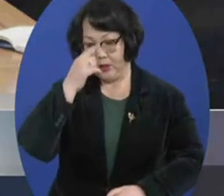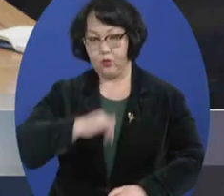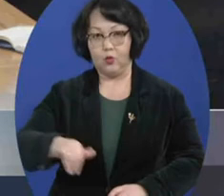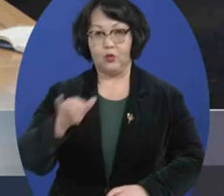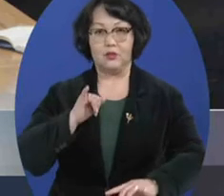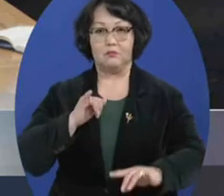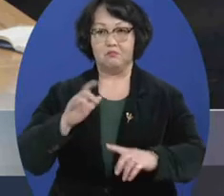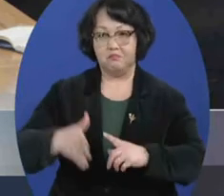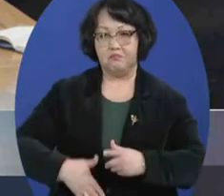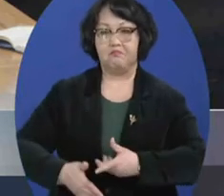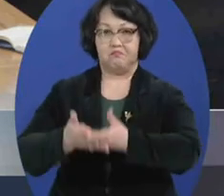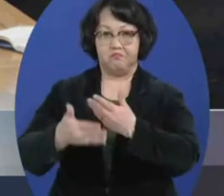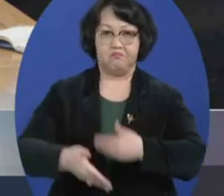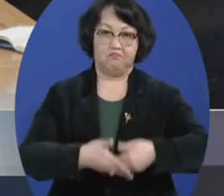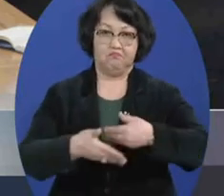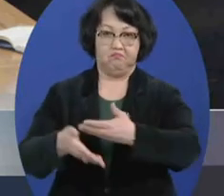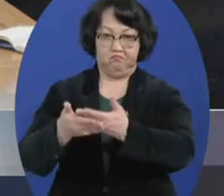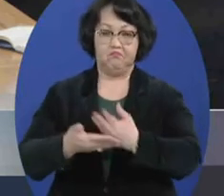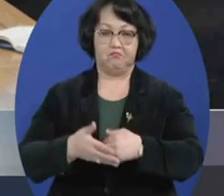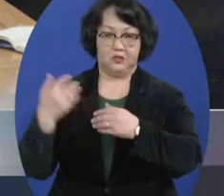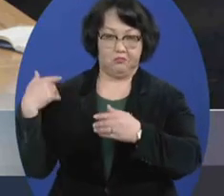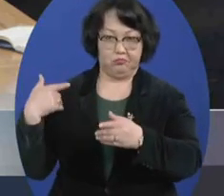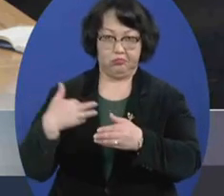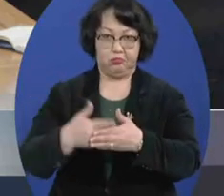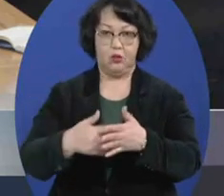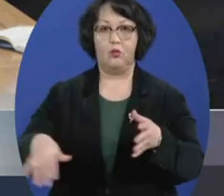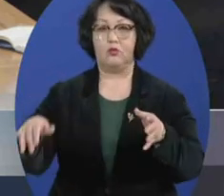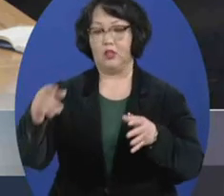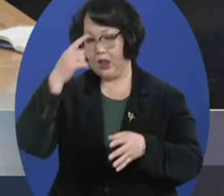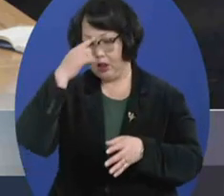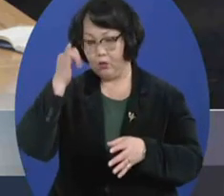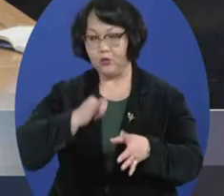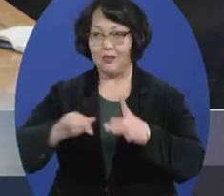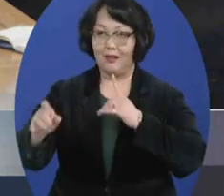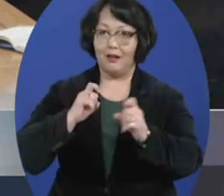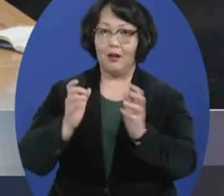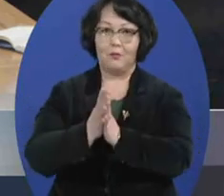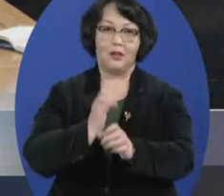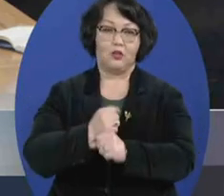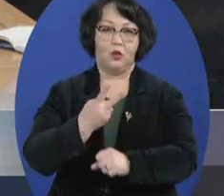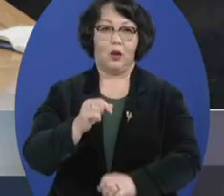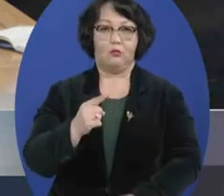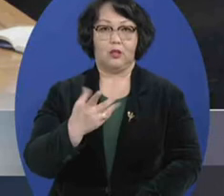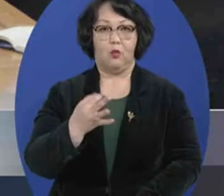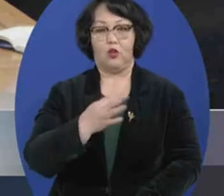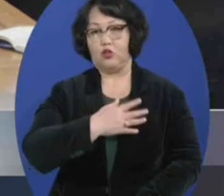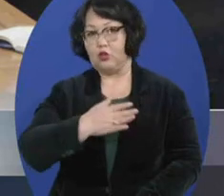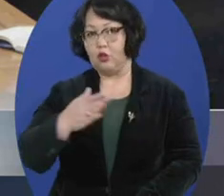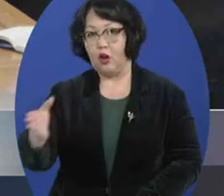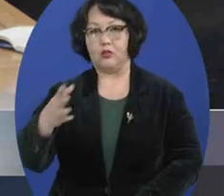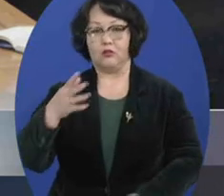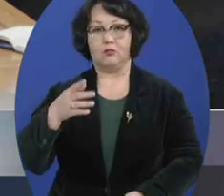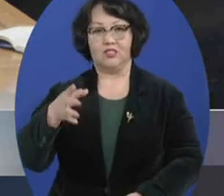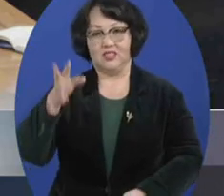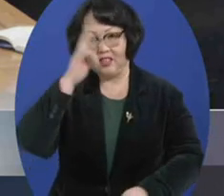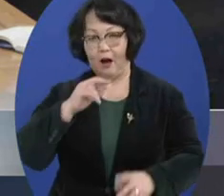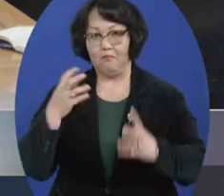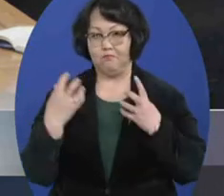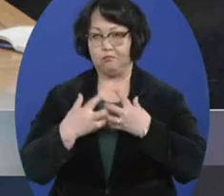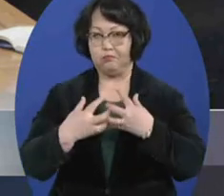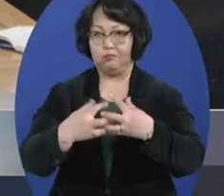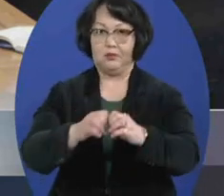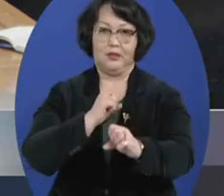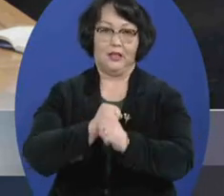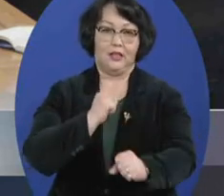бие ямагт дэмжиж харилцан тусаж ирсэн. Манай улс тус улстай тогтоосон харилцааг 2015 оноос стратегийн түншлэлийн төвшөнд